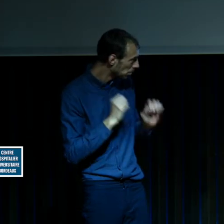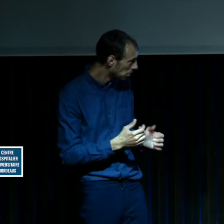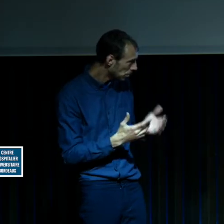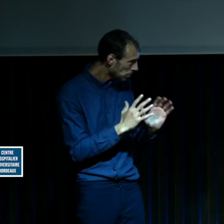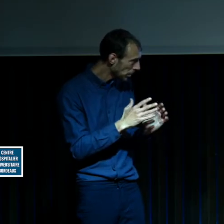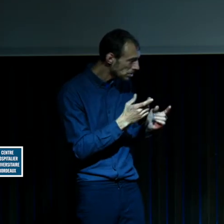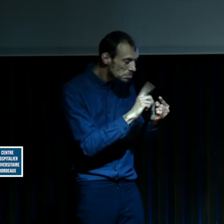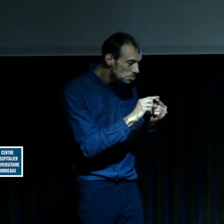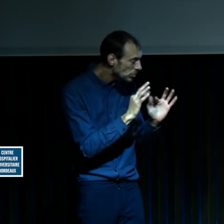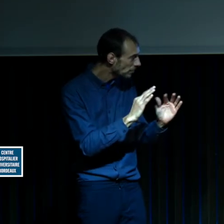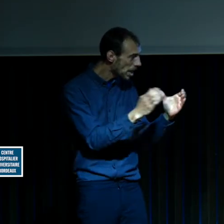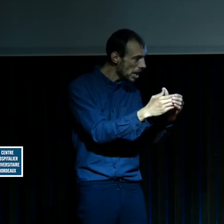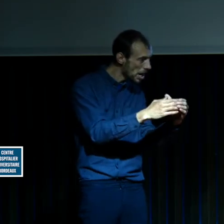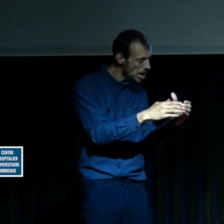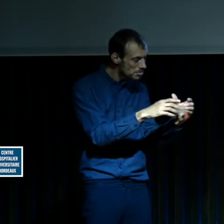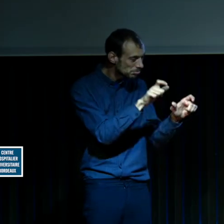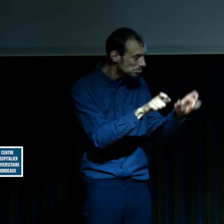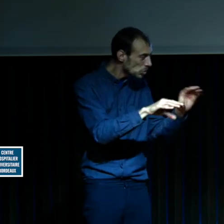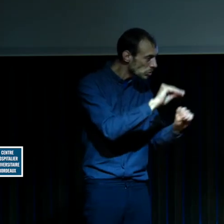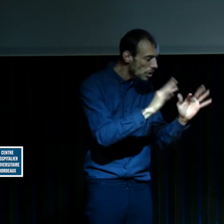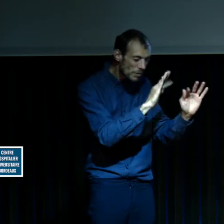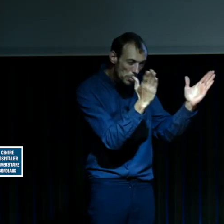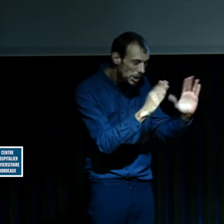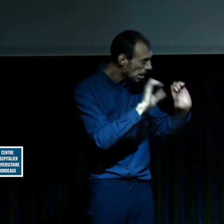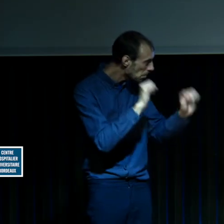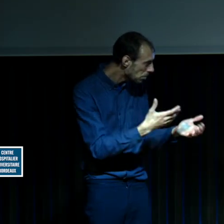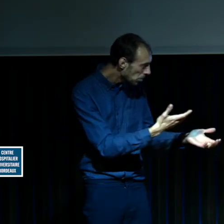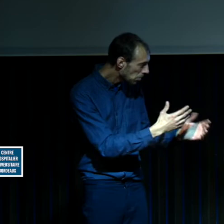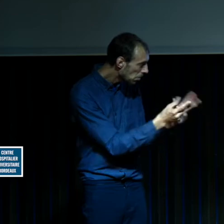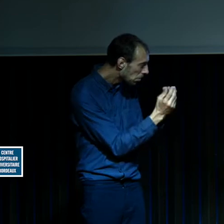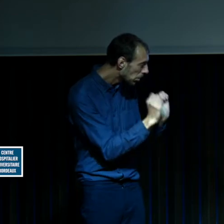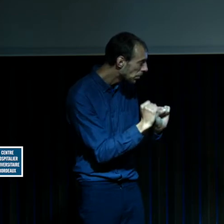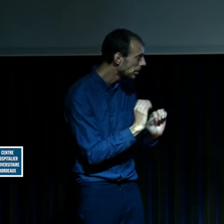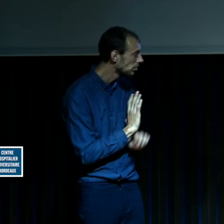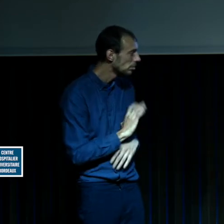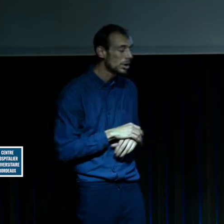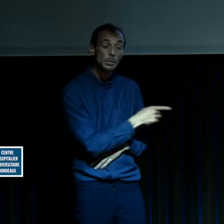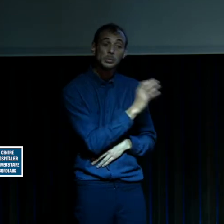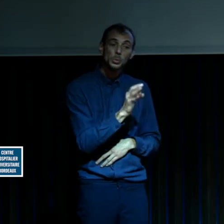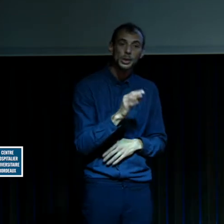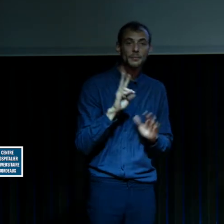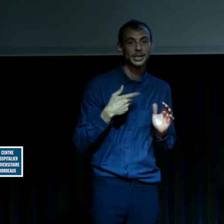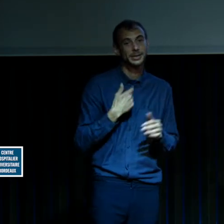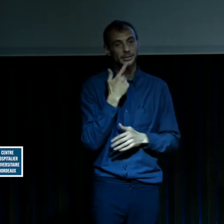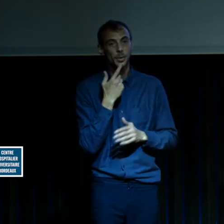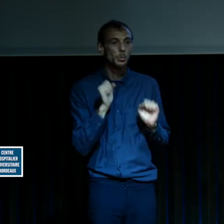rôle des soignants, de l'hôpital? Alors, ce que je peux vous dire, et c'est pas parce que j'ai des réductions à